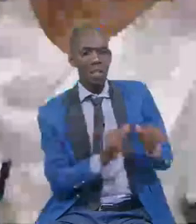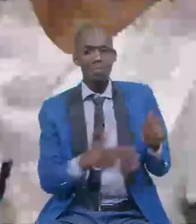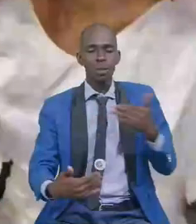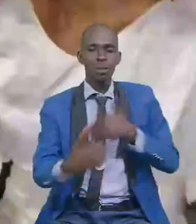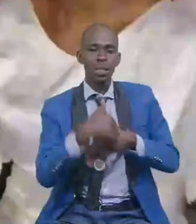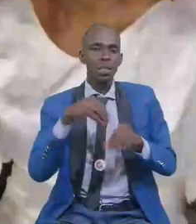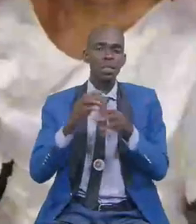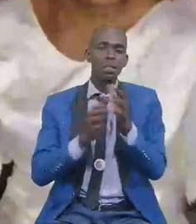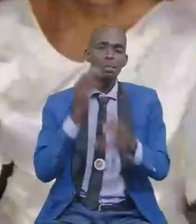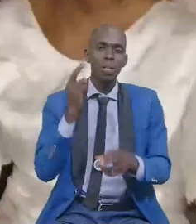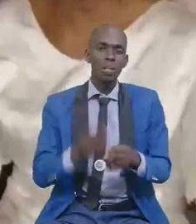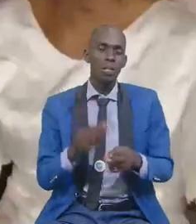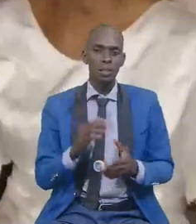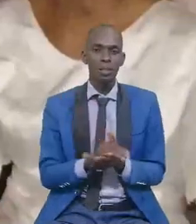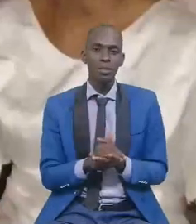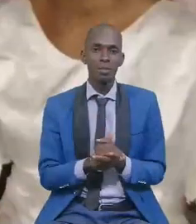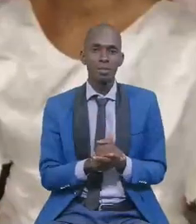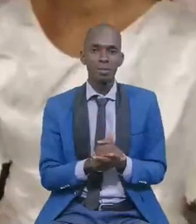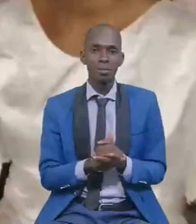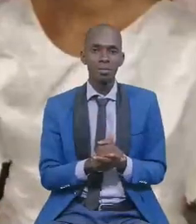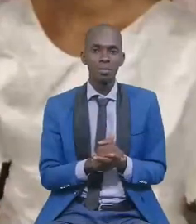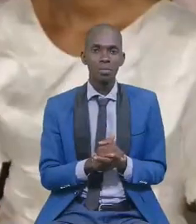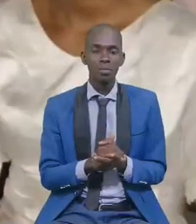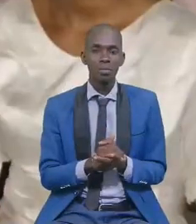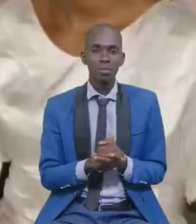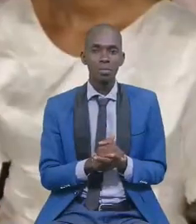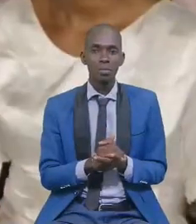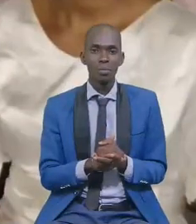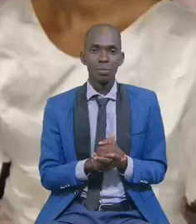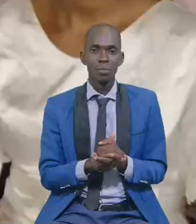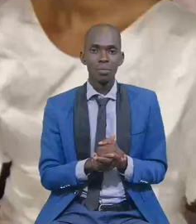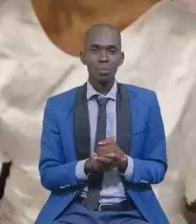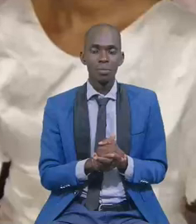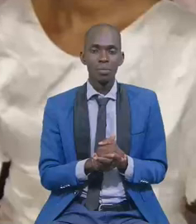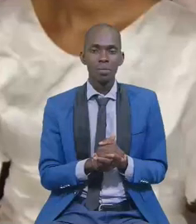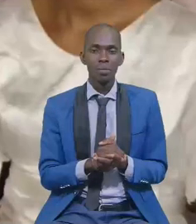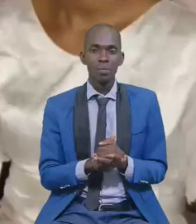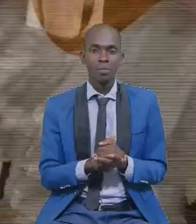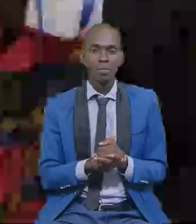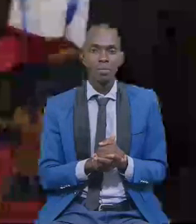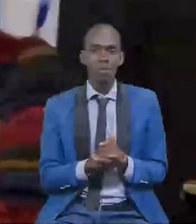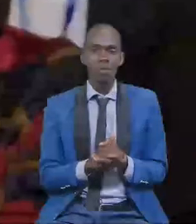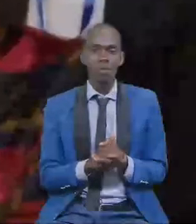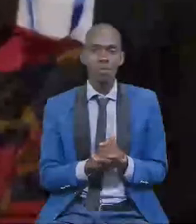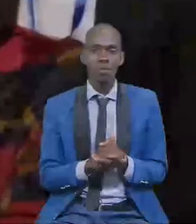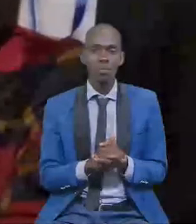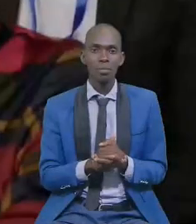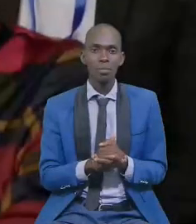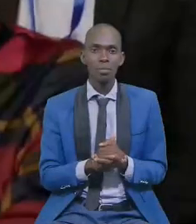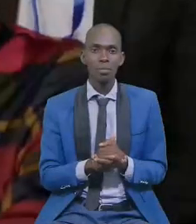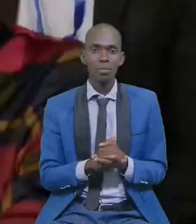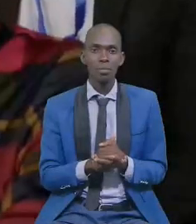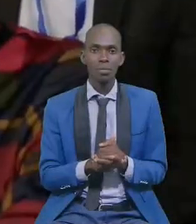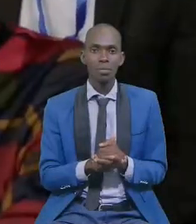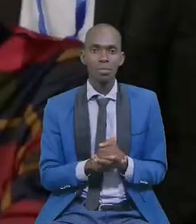Et donc, tu ne peux pas quitter la fosse des ténèbres et trimballer les effets de là-bas pour venir à la lumière. Tu vas transformer le lieu de la lumière